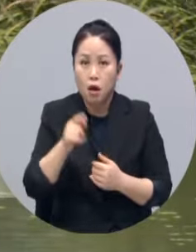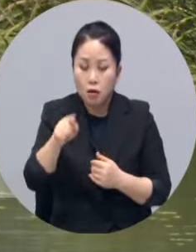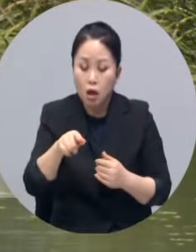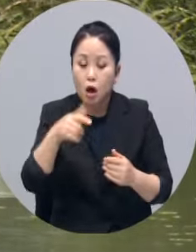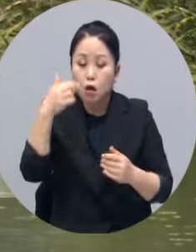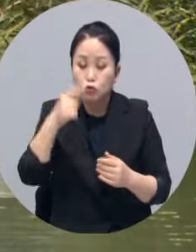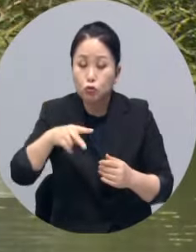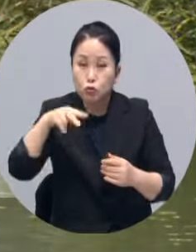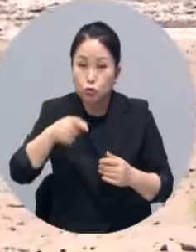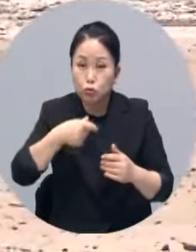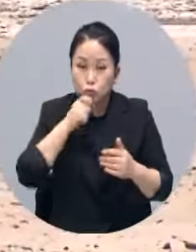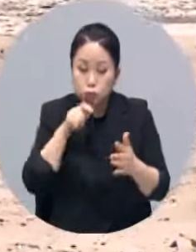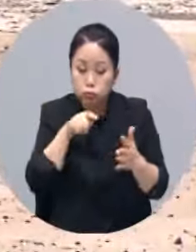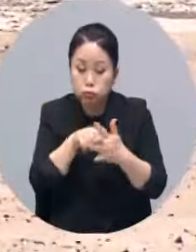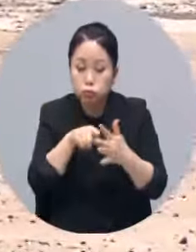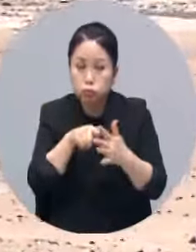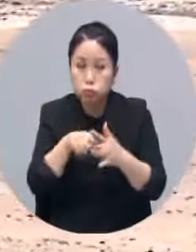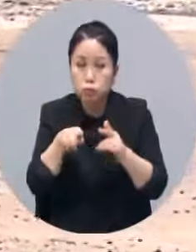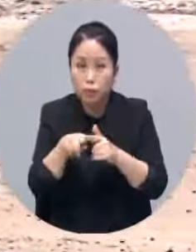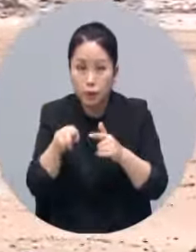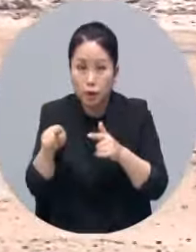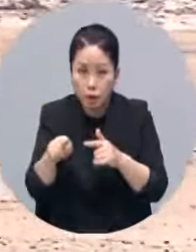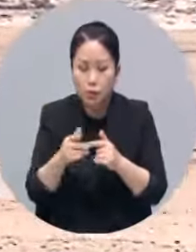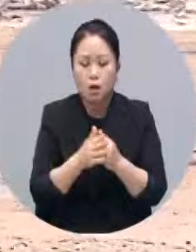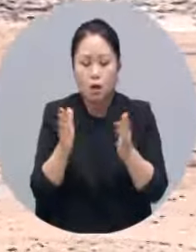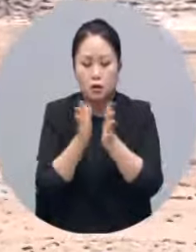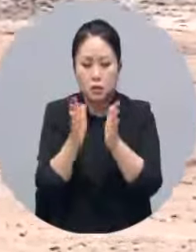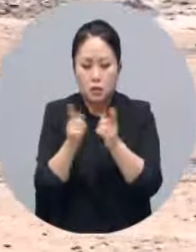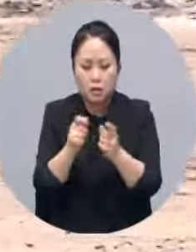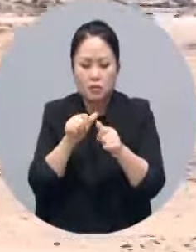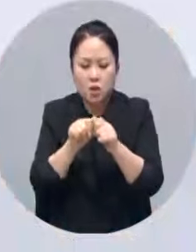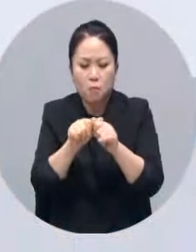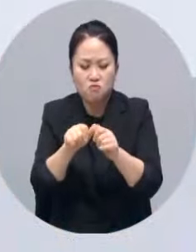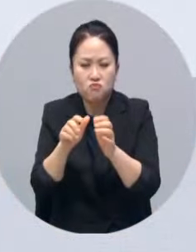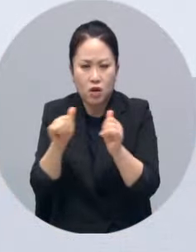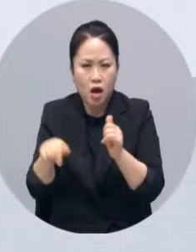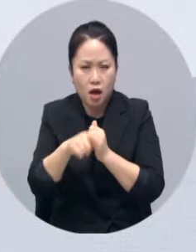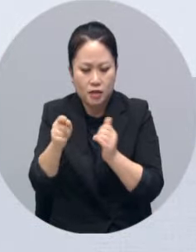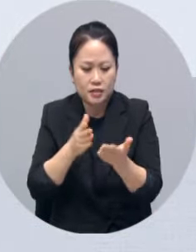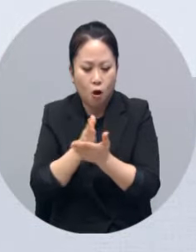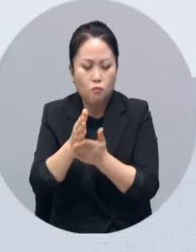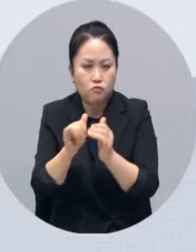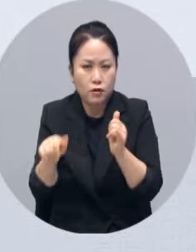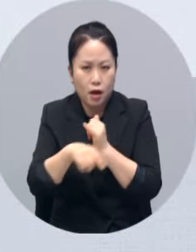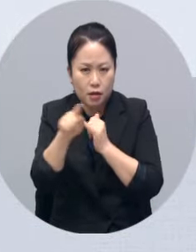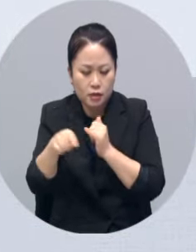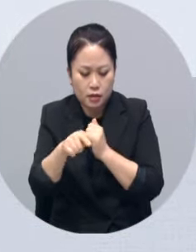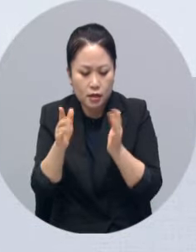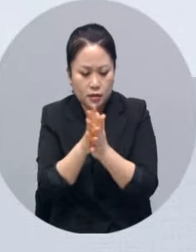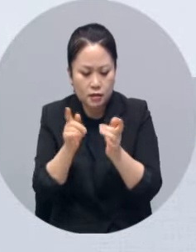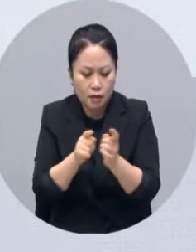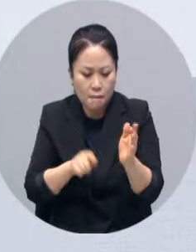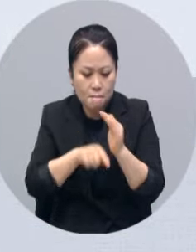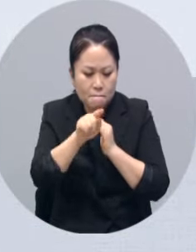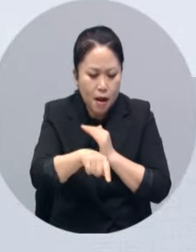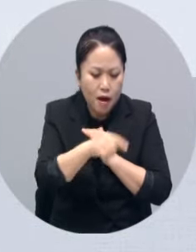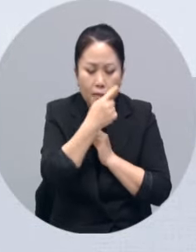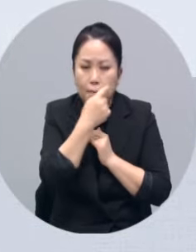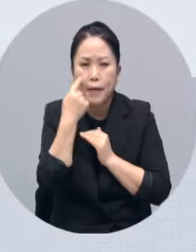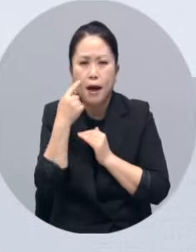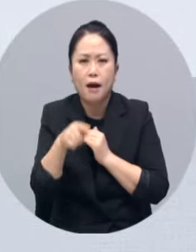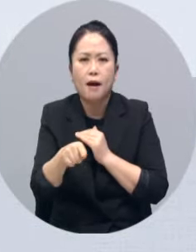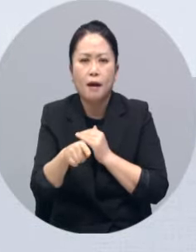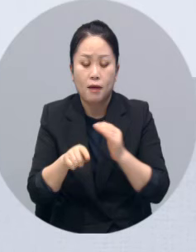확인하기 위해 전문가 자문단이 현장을 방문한 당시 확인됐는데 자문단은 터널 자체의 안전뿐 아니라